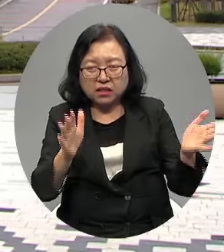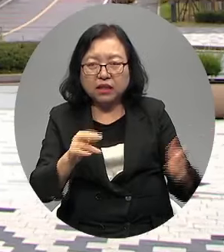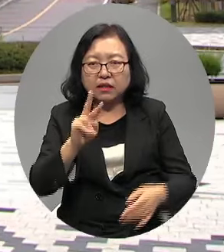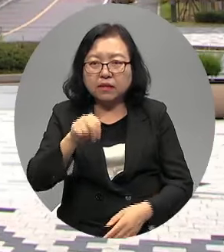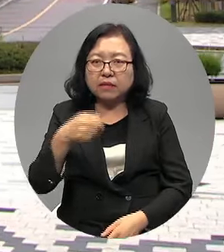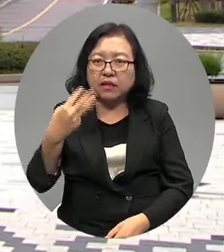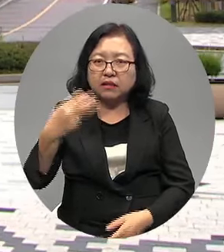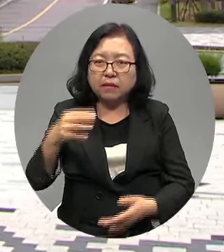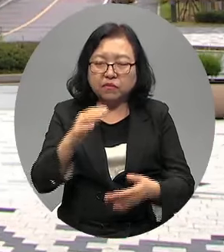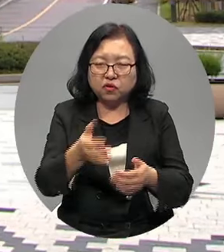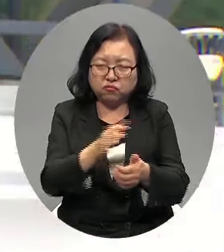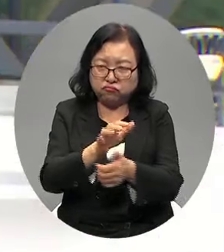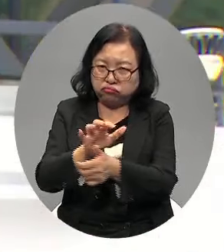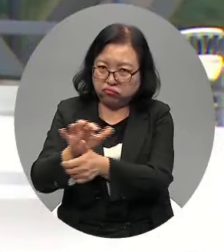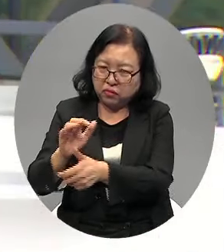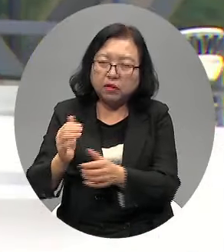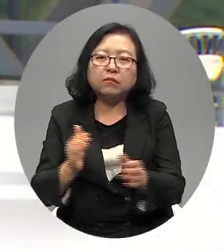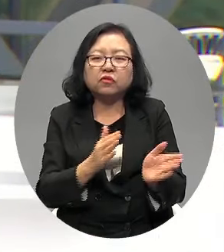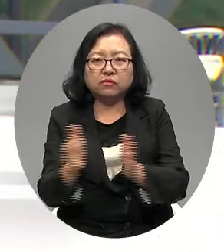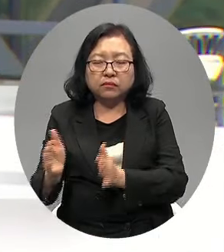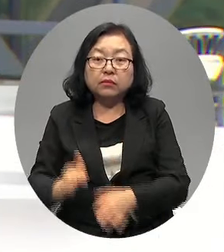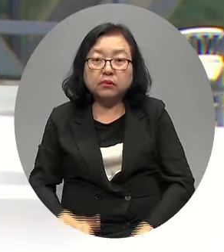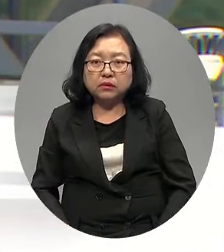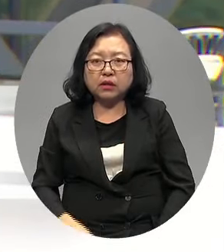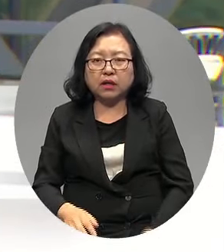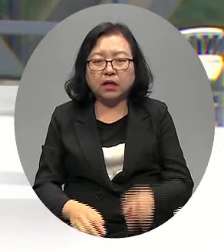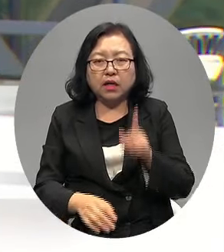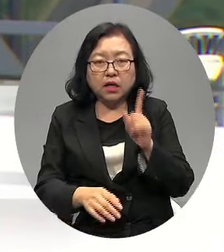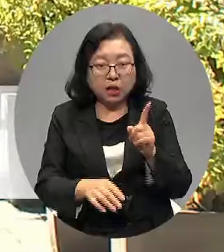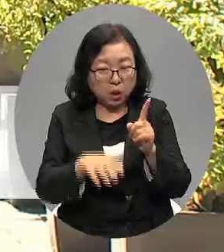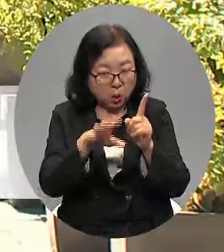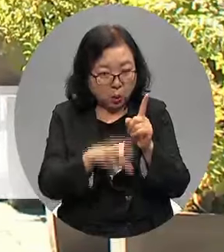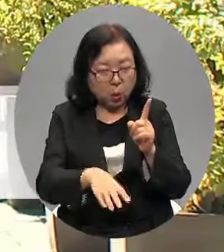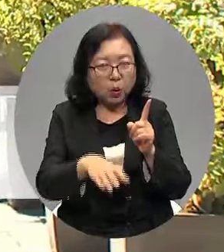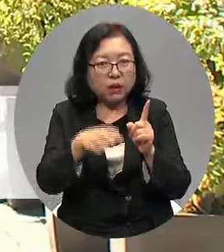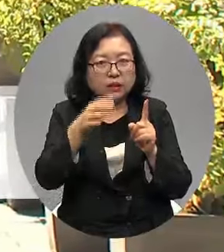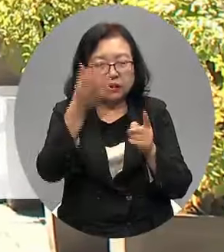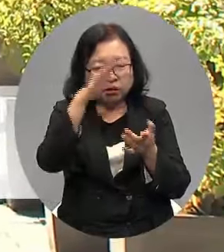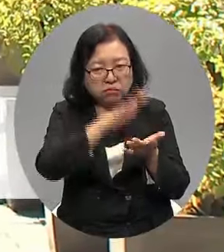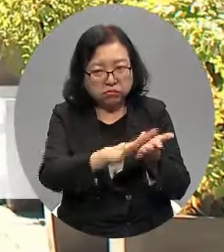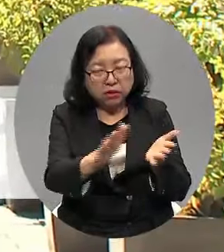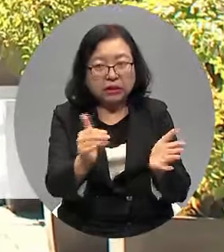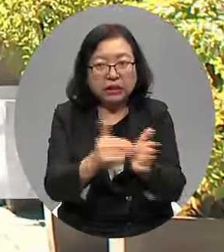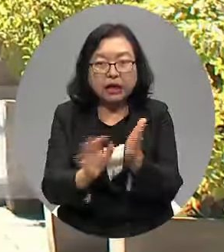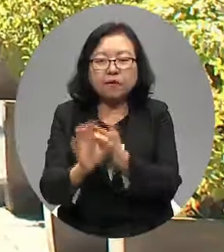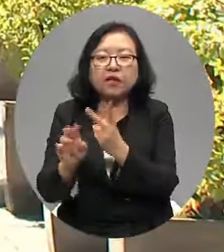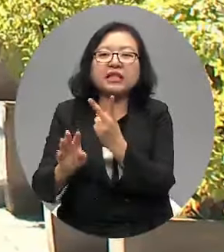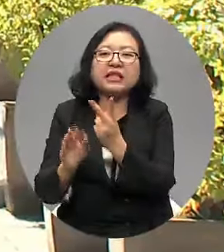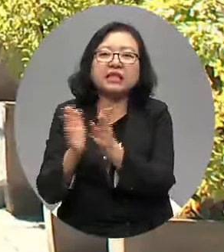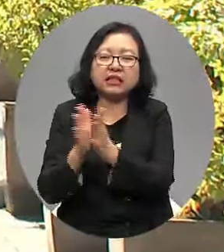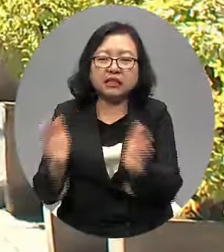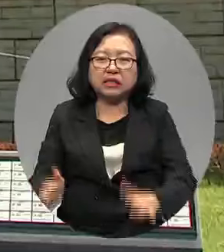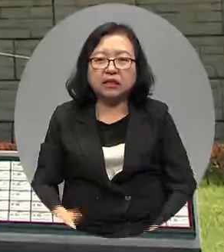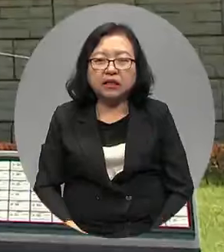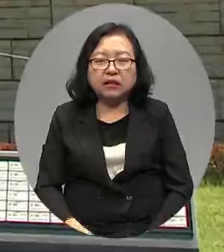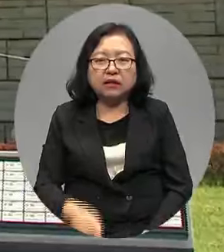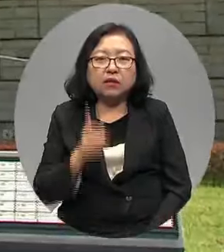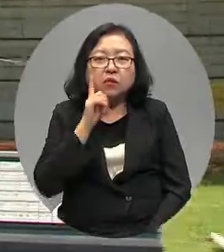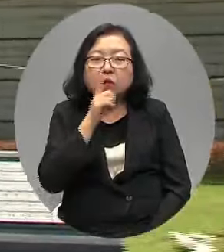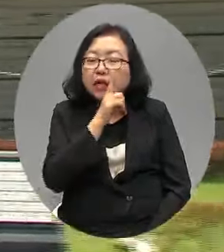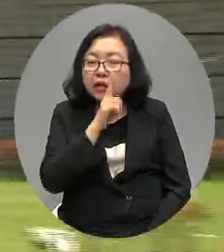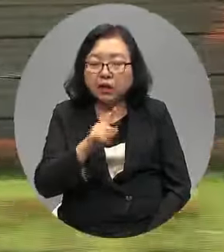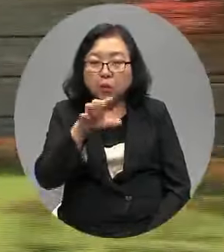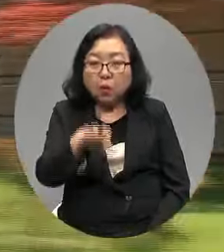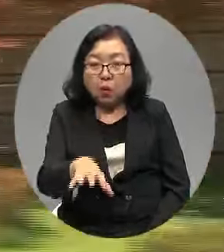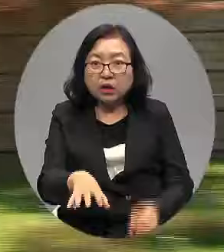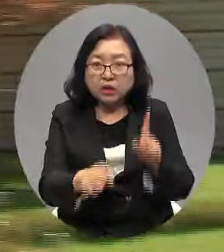기 규모로 조성됐고 1묘역 빈자리가 없어지면 2묘역 안장이 시작됩니다. 국립괴산호국원